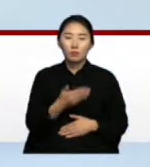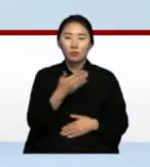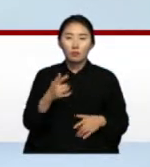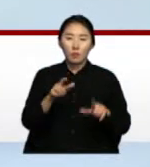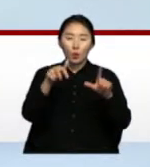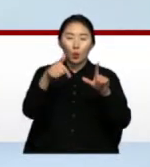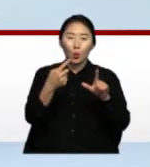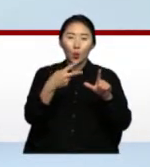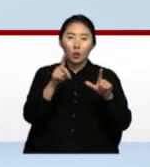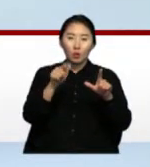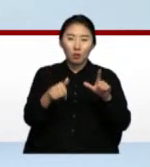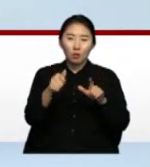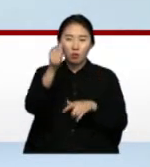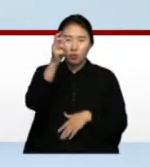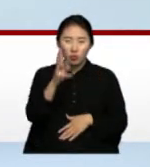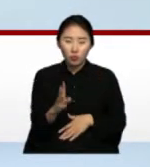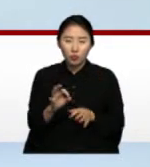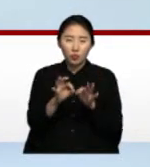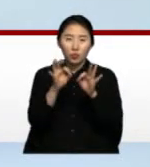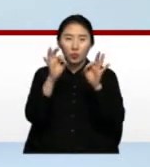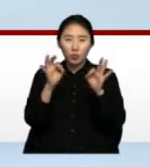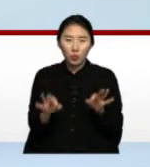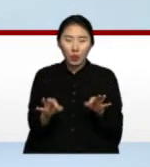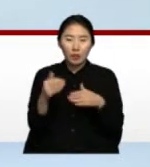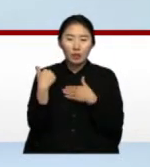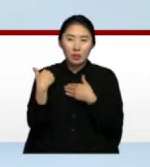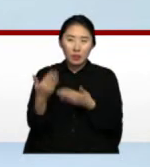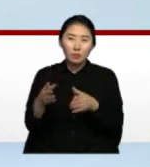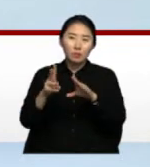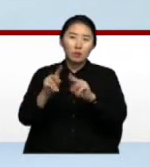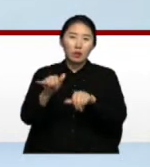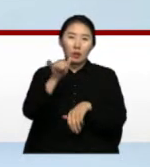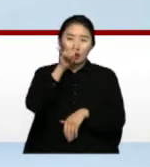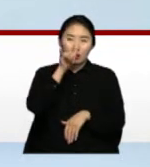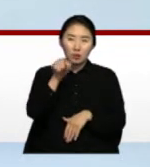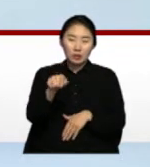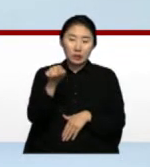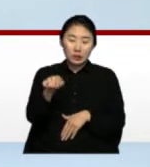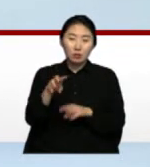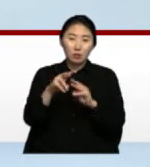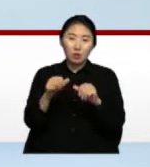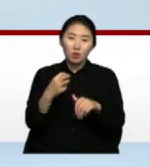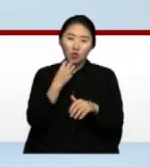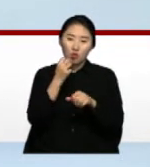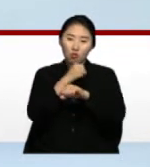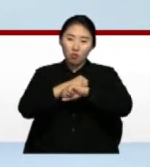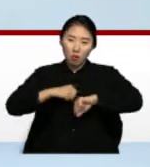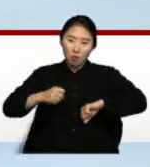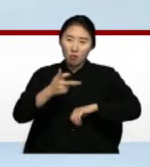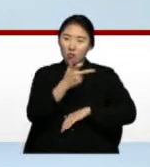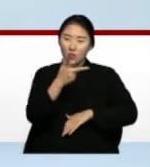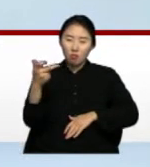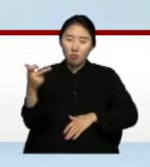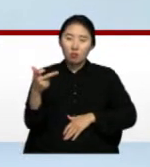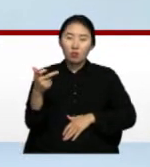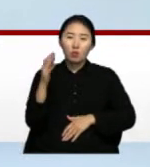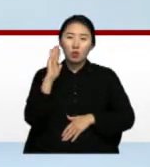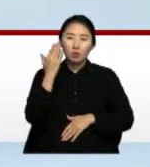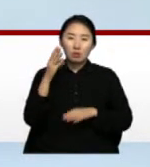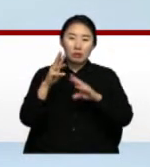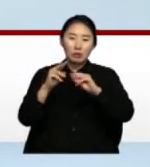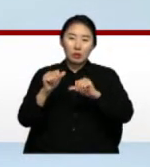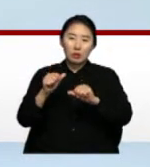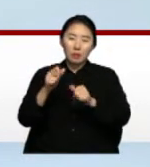강동구 고덕동에는 수십 년 동안 나대지로 방치되어 온 땅이 있습니다. 면적만 서울광장 크기에 달하는데 최근